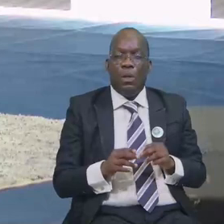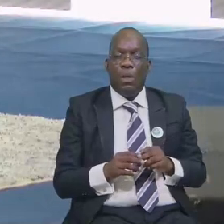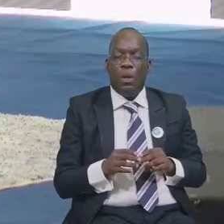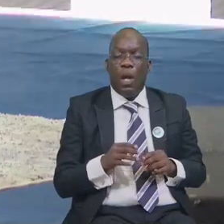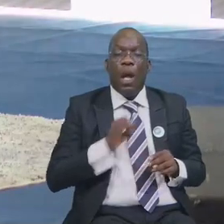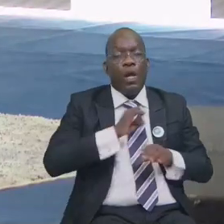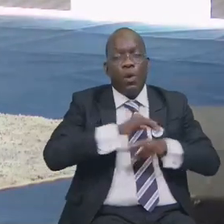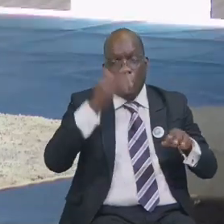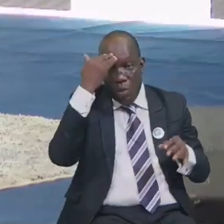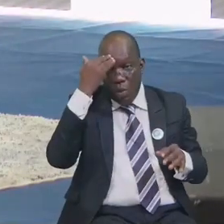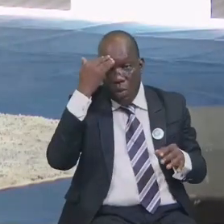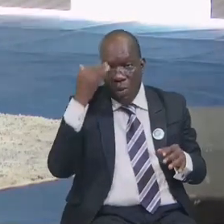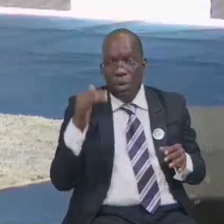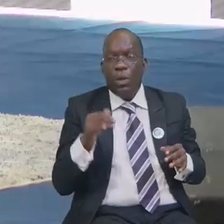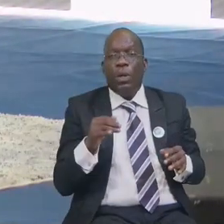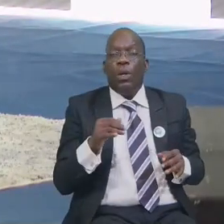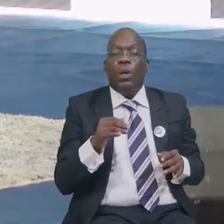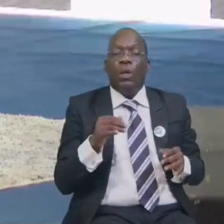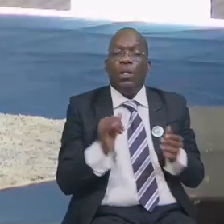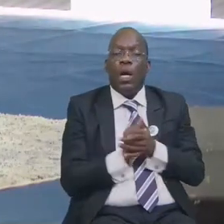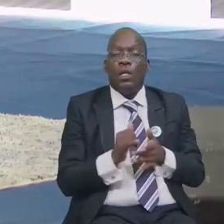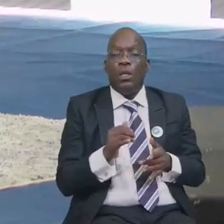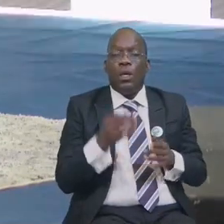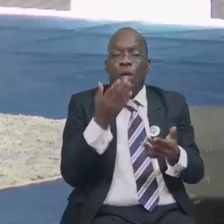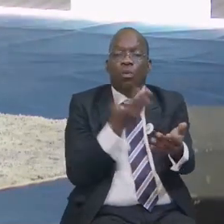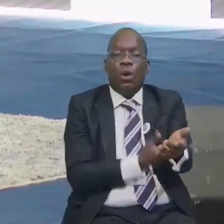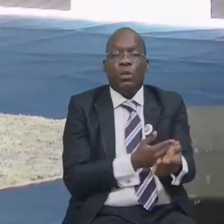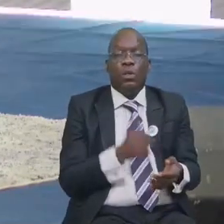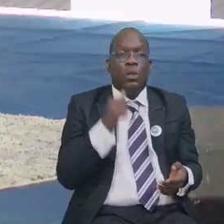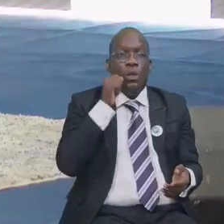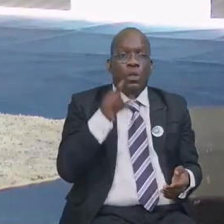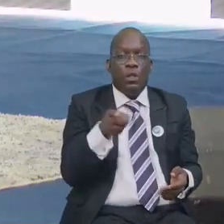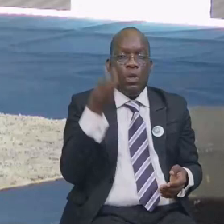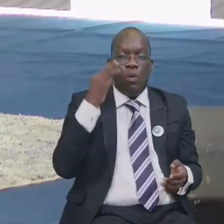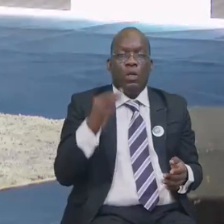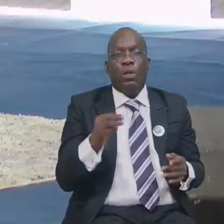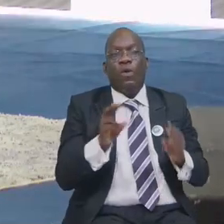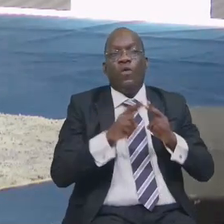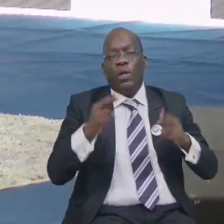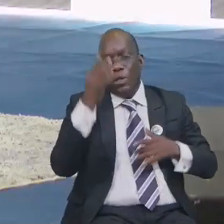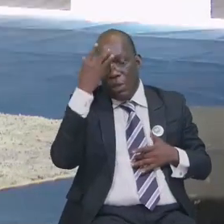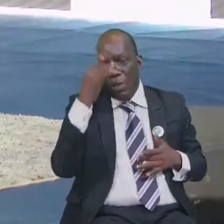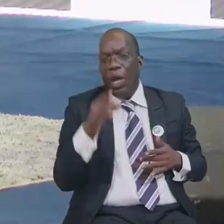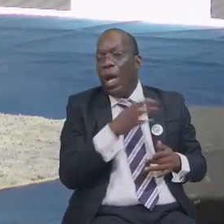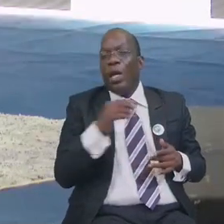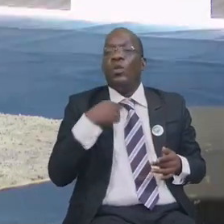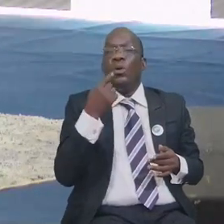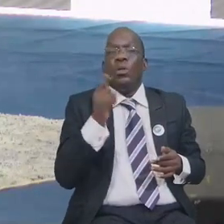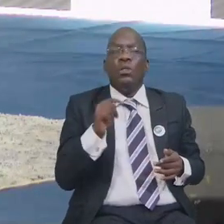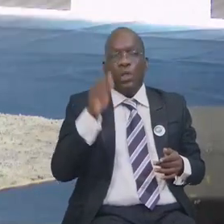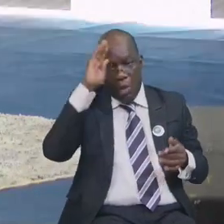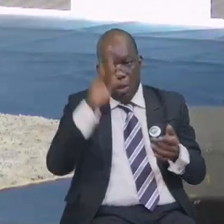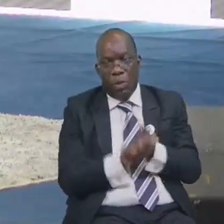pas. Elle était si malade. Elle a dit au mari, je ne pense pas que j'irai à l'église aujourd'hui. Je suis tellement